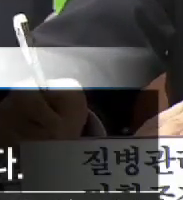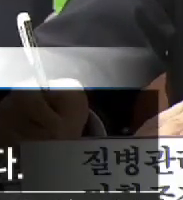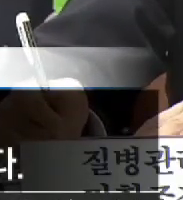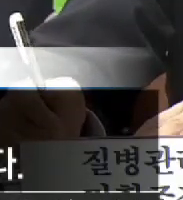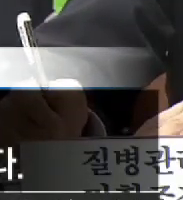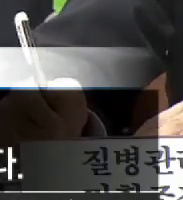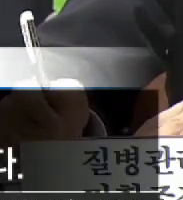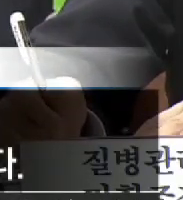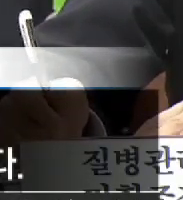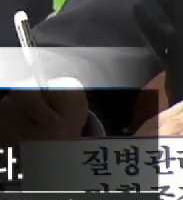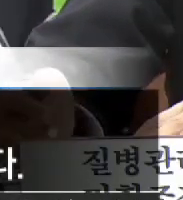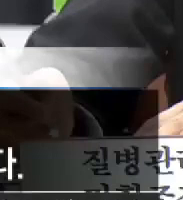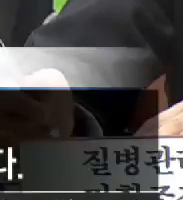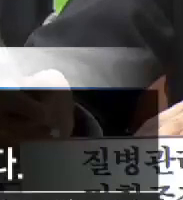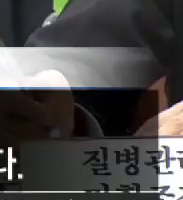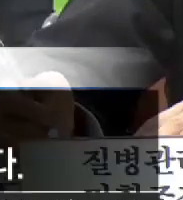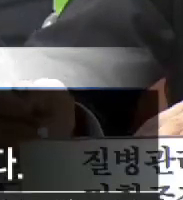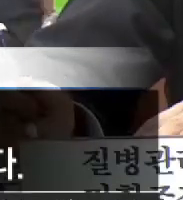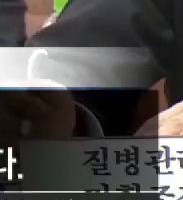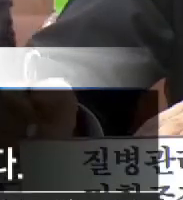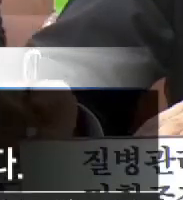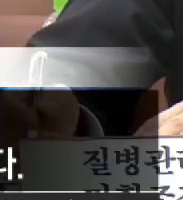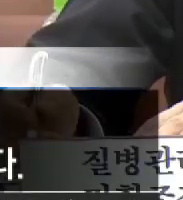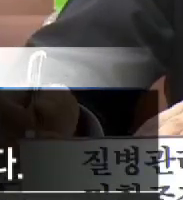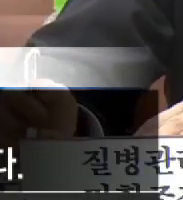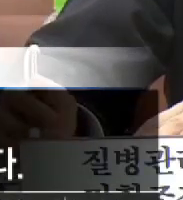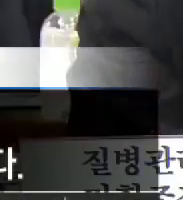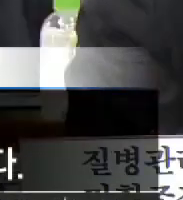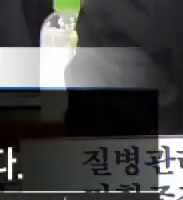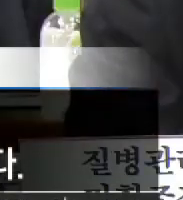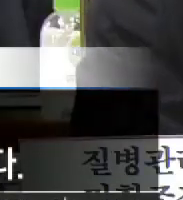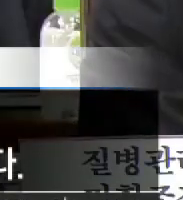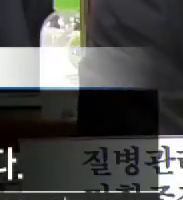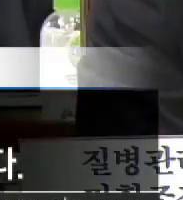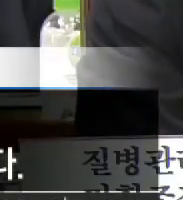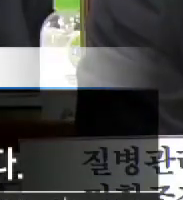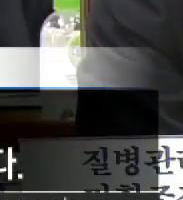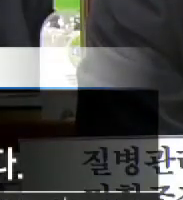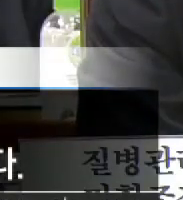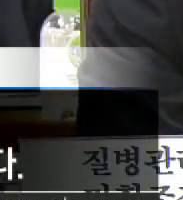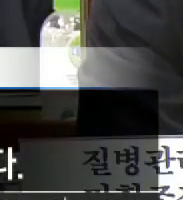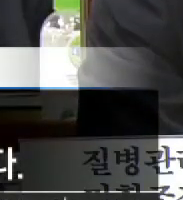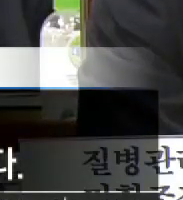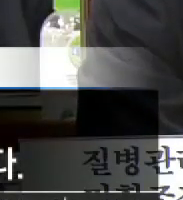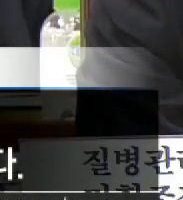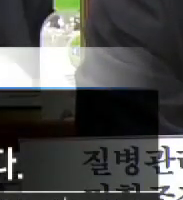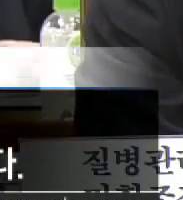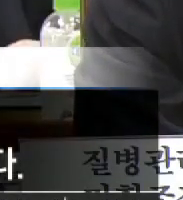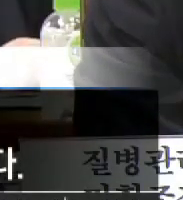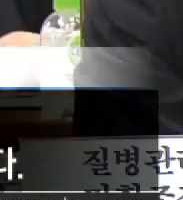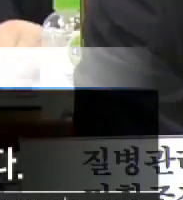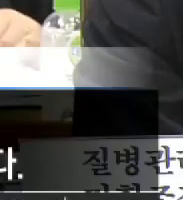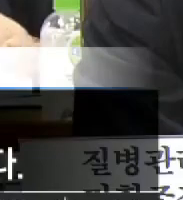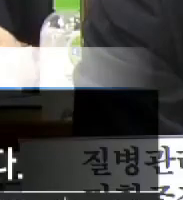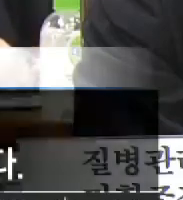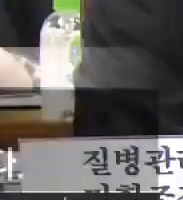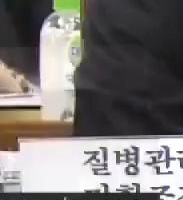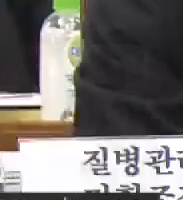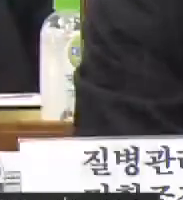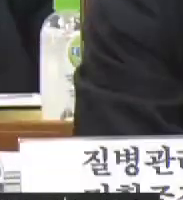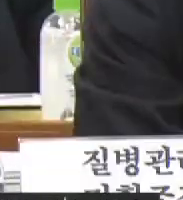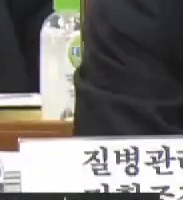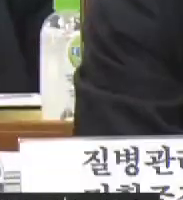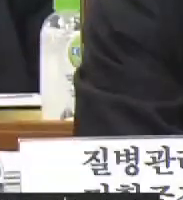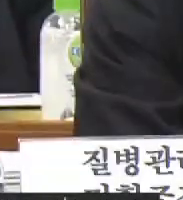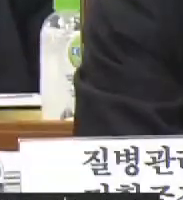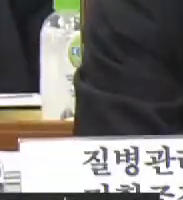이것도 이제 사망 원인을 집계하는 경찰청의 입장에서 볼 때는 무조건 그 사망자가 백신을 맞아 안 맞냐 물어보고 있는 것 같습니다.